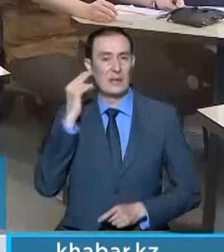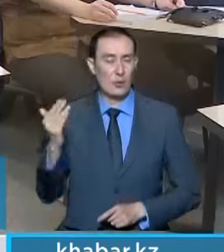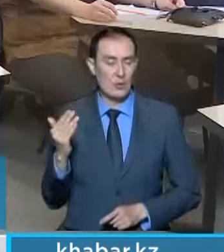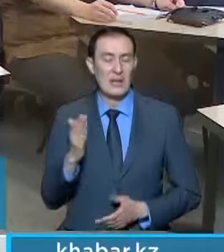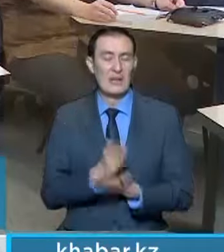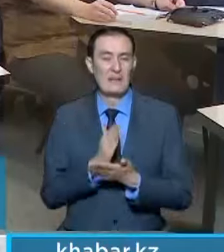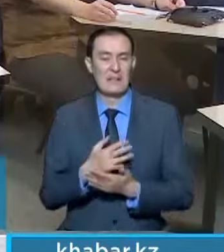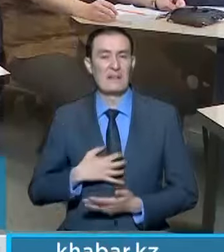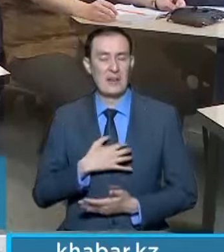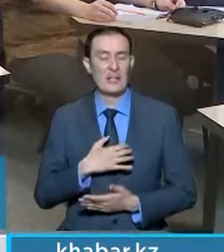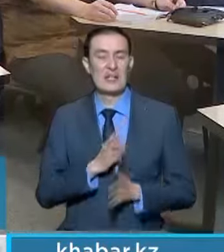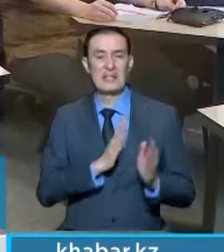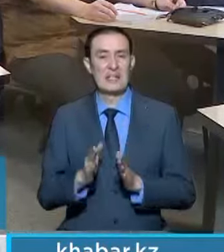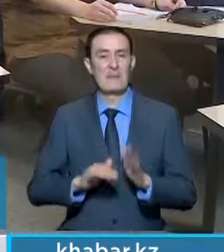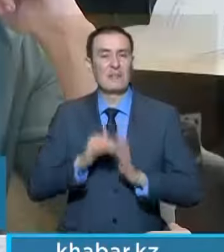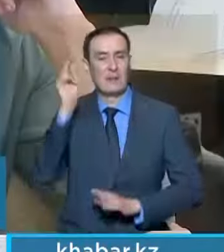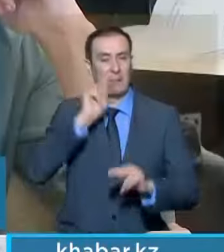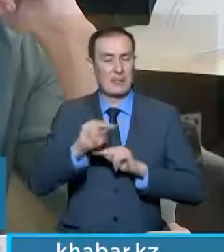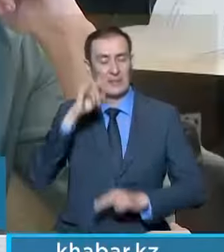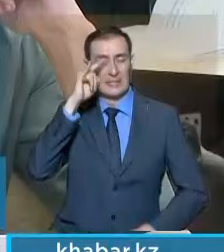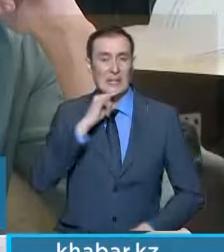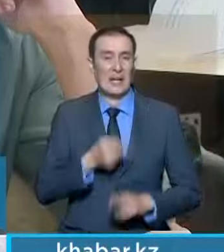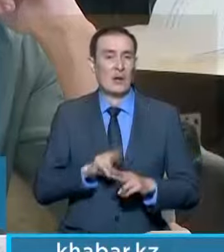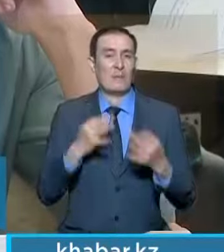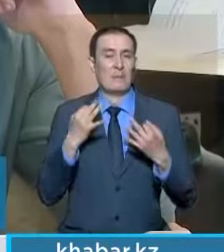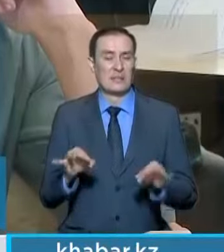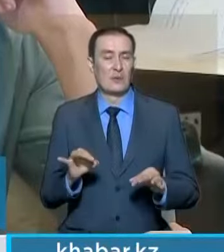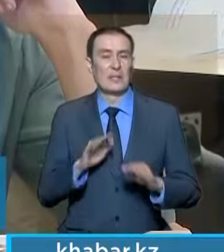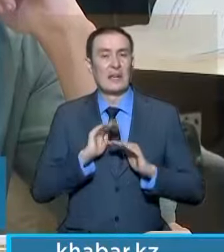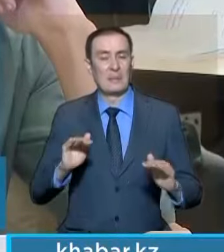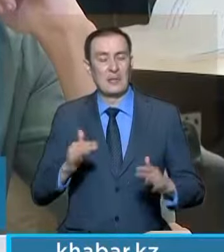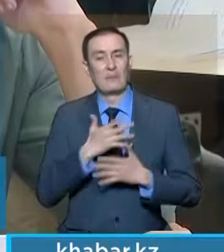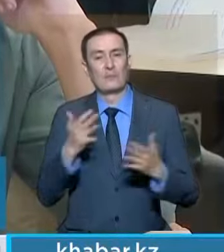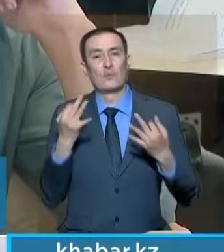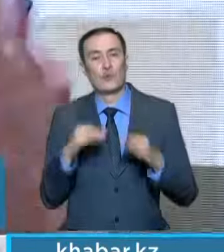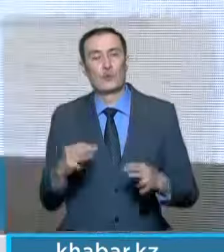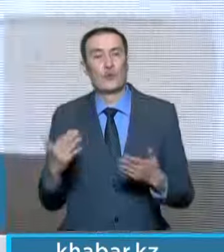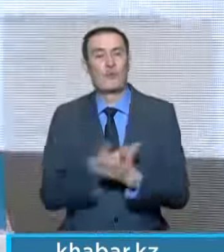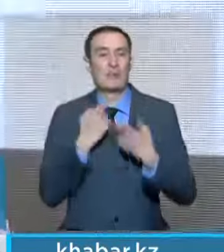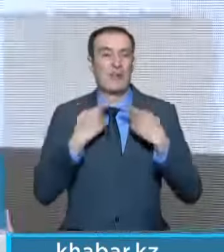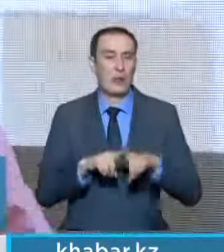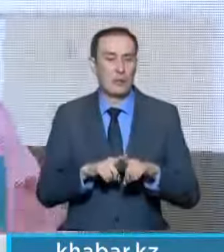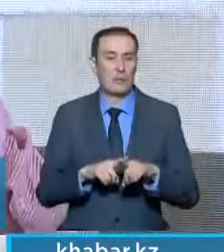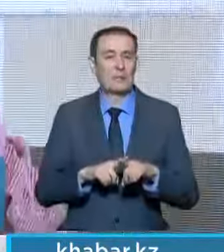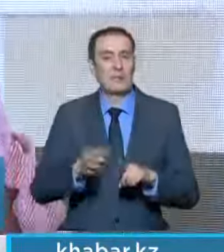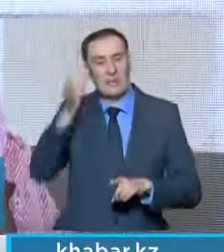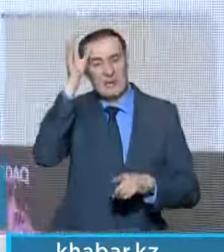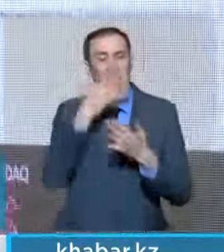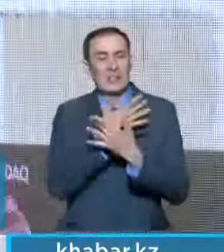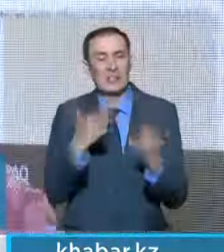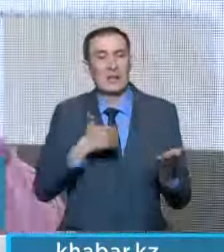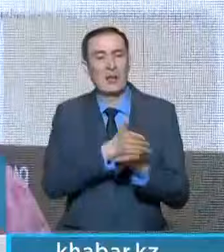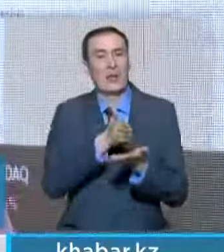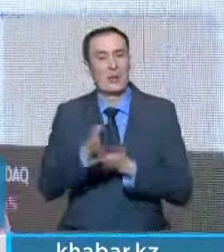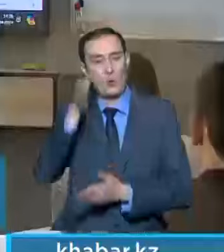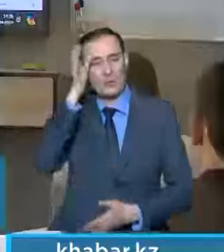значительное событие для системы высшего образования Казахстана, которое позволит студентам получить доступ к передовым технологиям и знаниям в различных